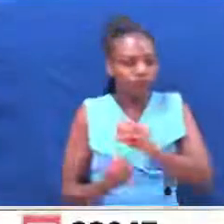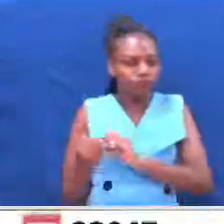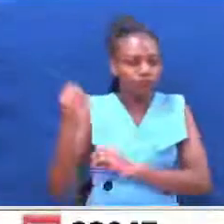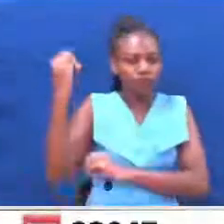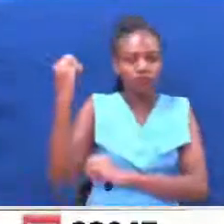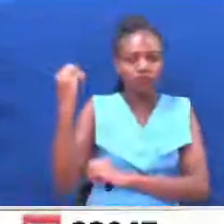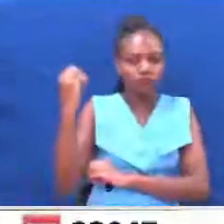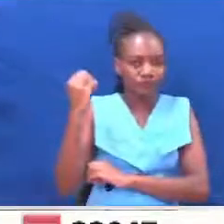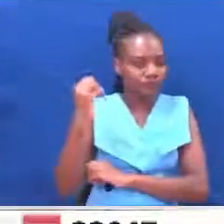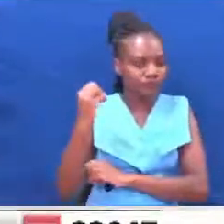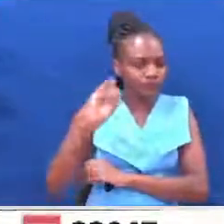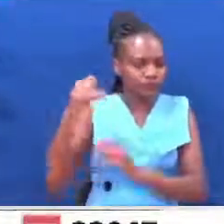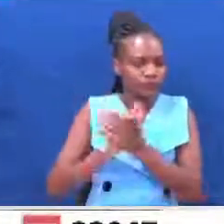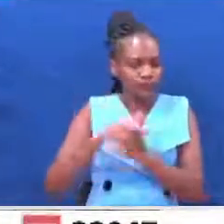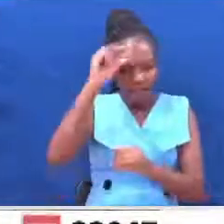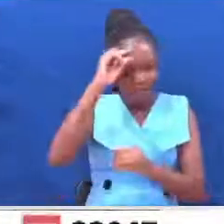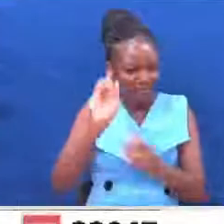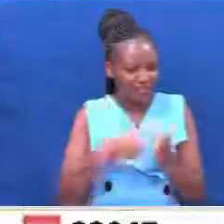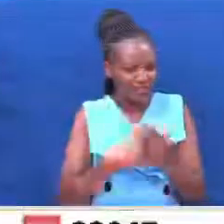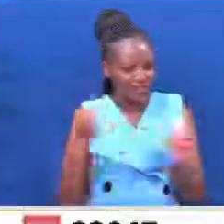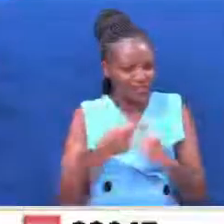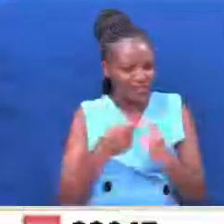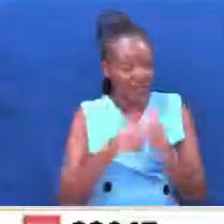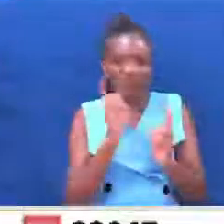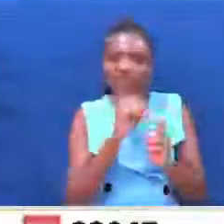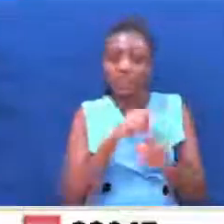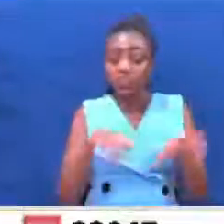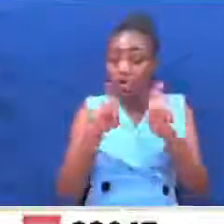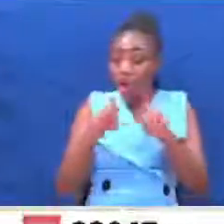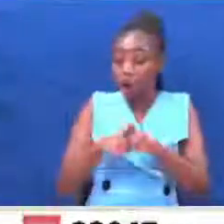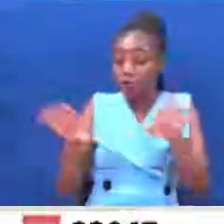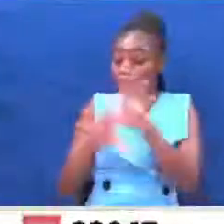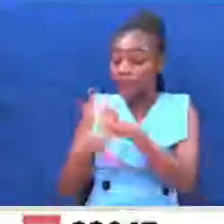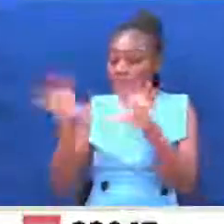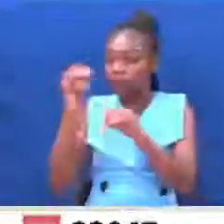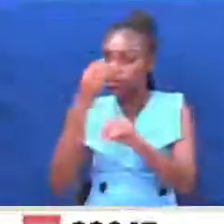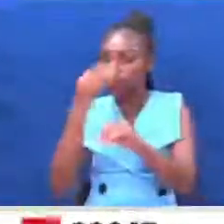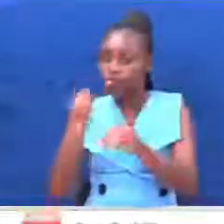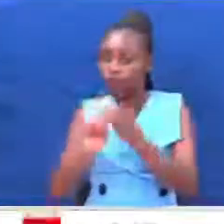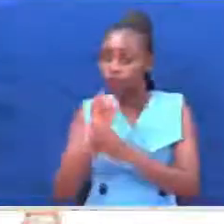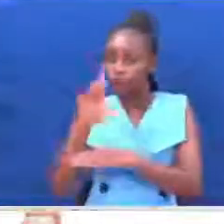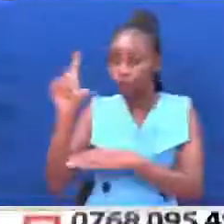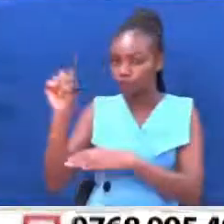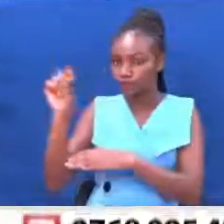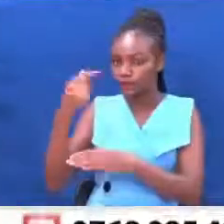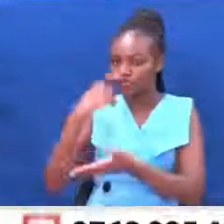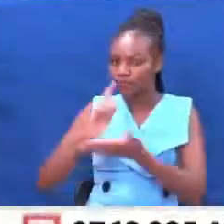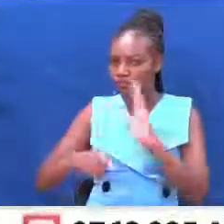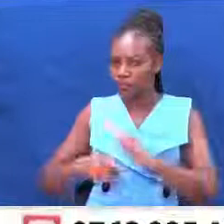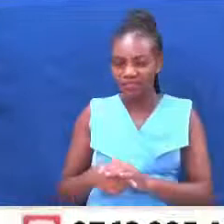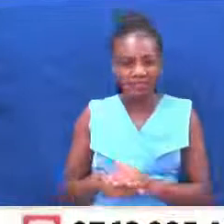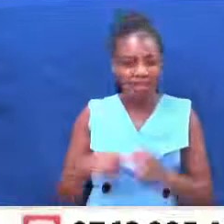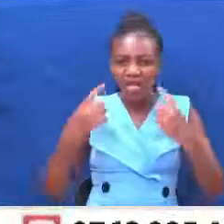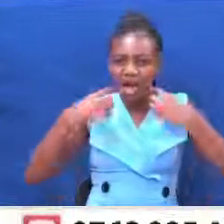before tuapishwa, hiki silani yote ikaanza. On his part, DP Ruto, through his Twitter page, said that